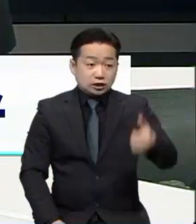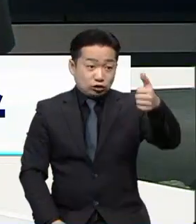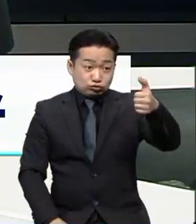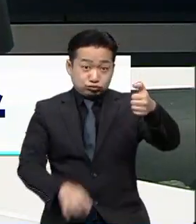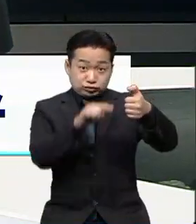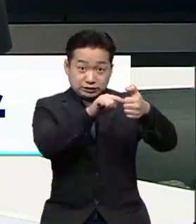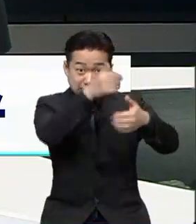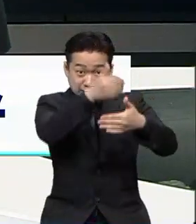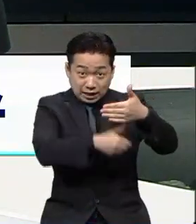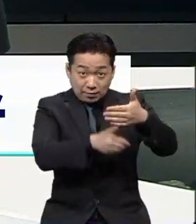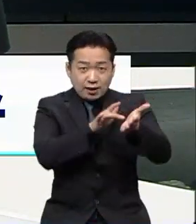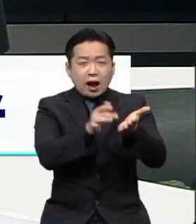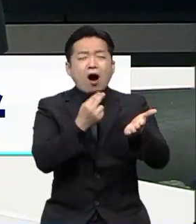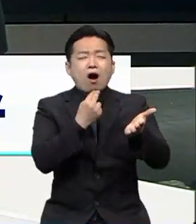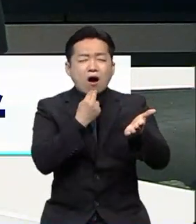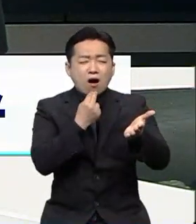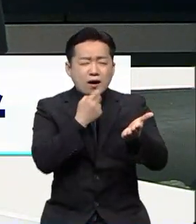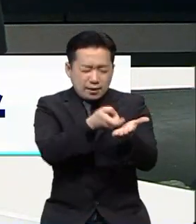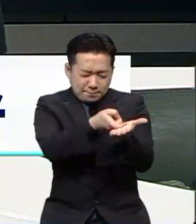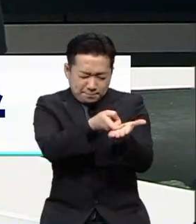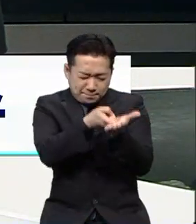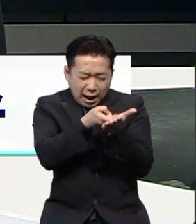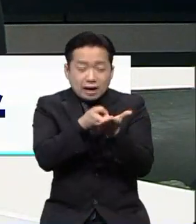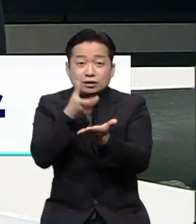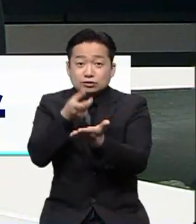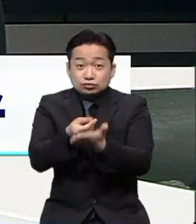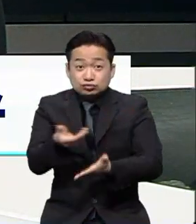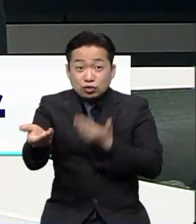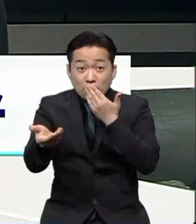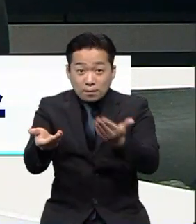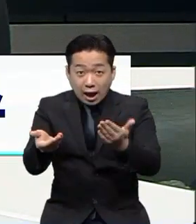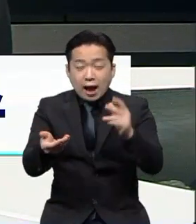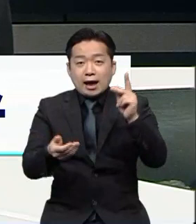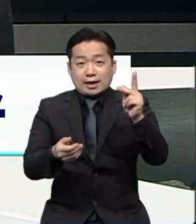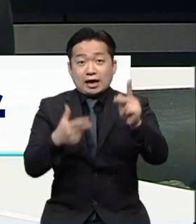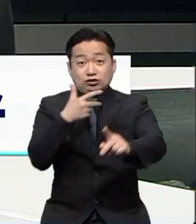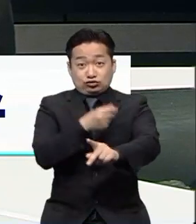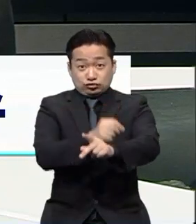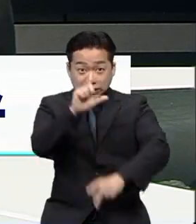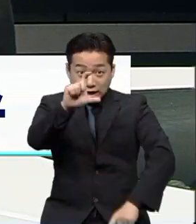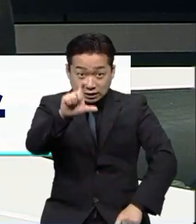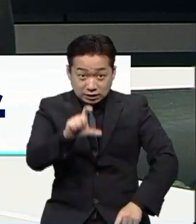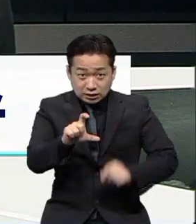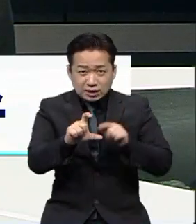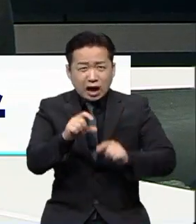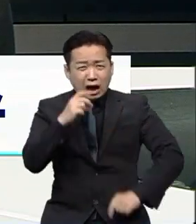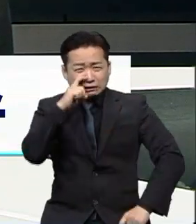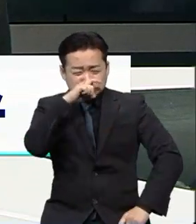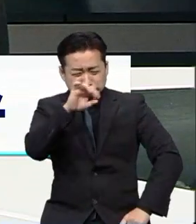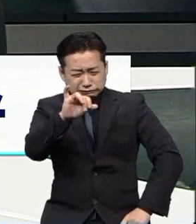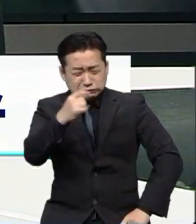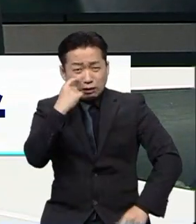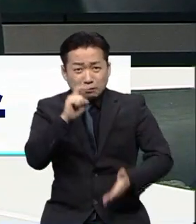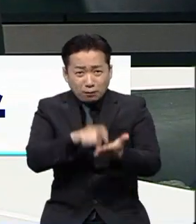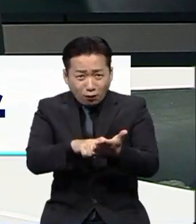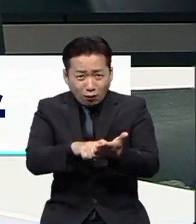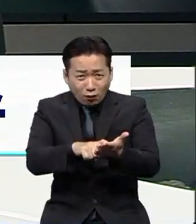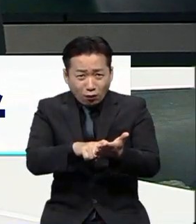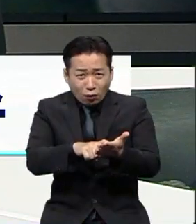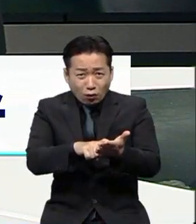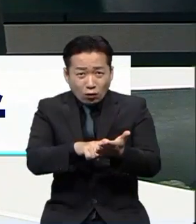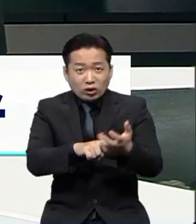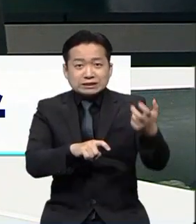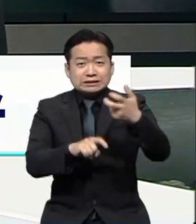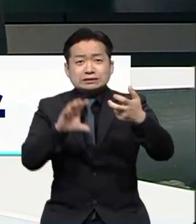주사기 안에 남는 백신이 없도록 알뜰히 접종할 수 있는 이른바 K주사기에서 이물질이 발견됐습니다.